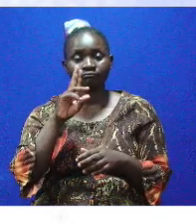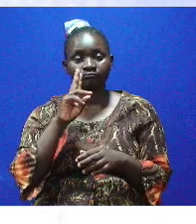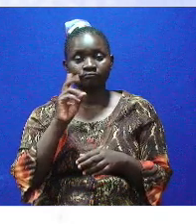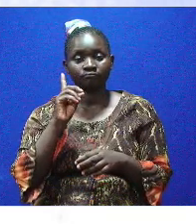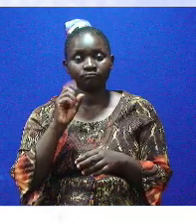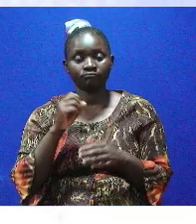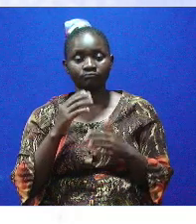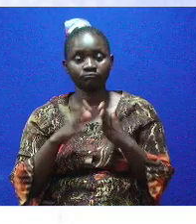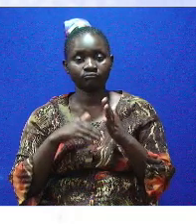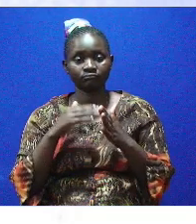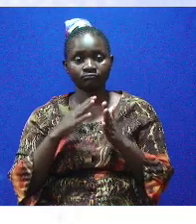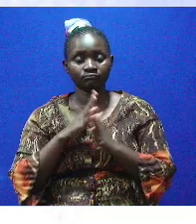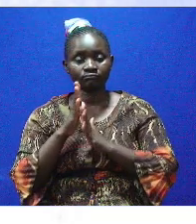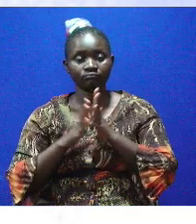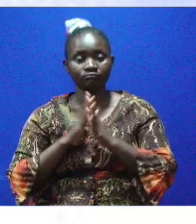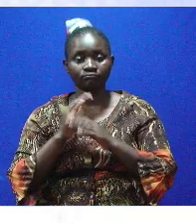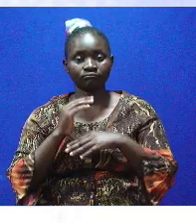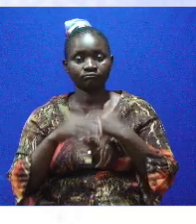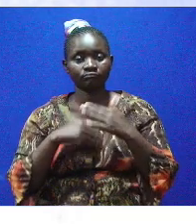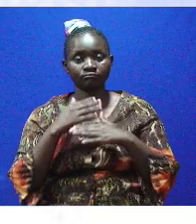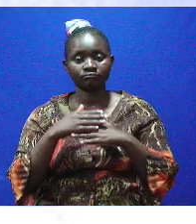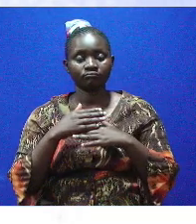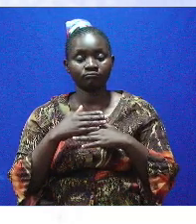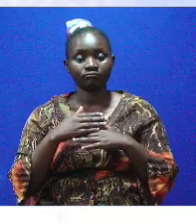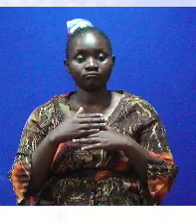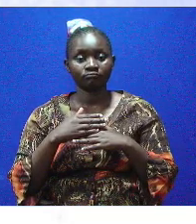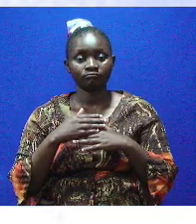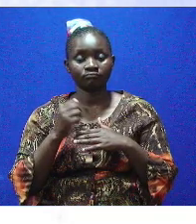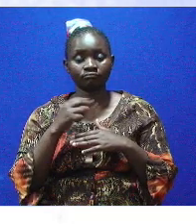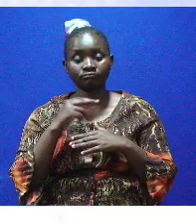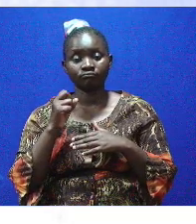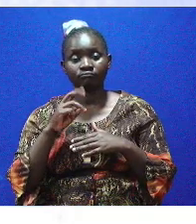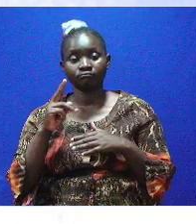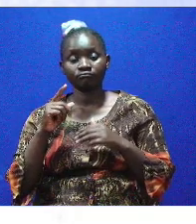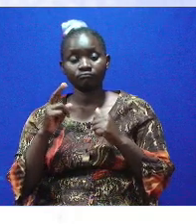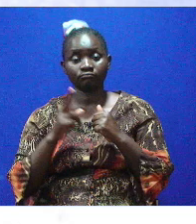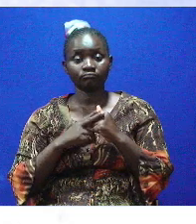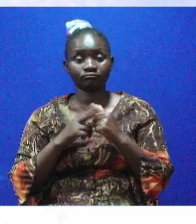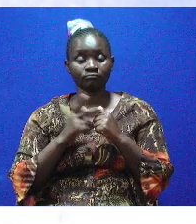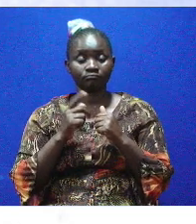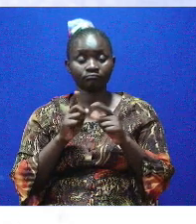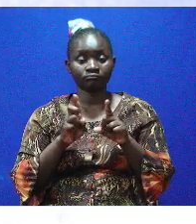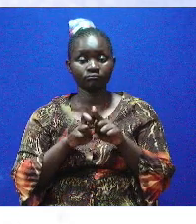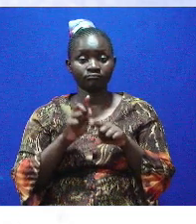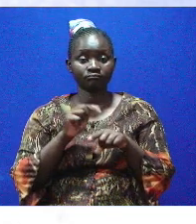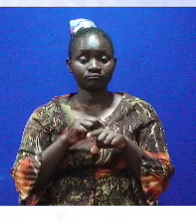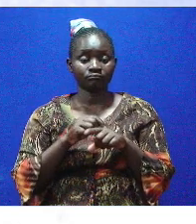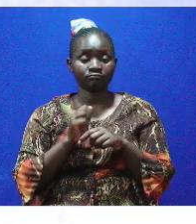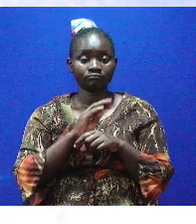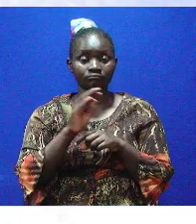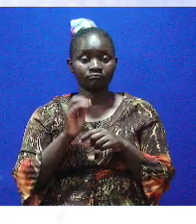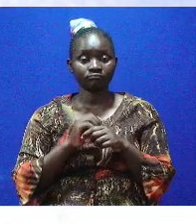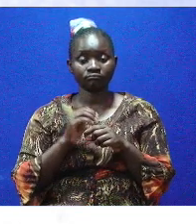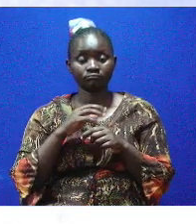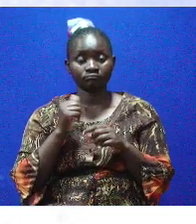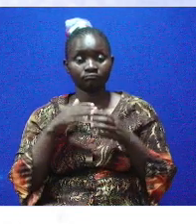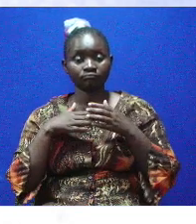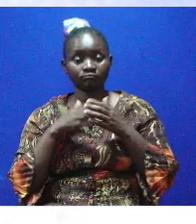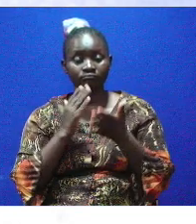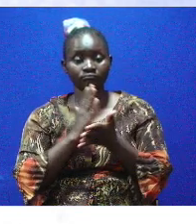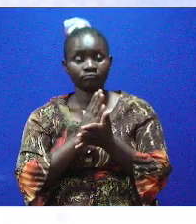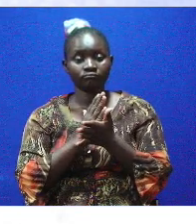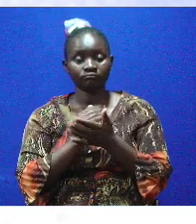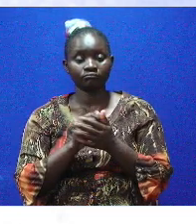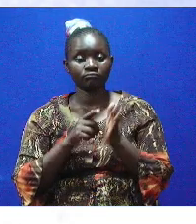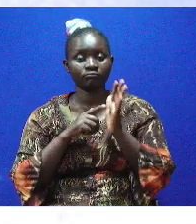nivu suwa bocholi yubo nubu mwaka poichiri vubere na merongebe ne tano nebele kose 2027 niko chinga kia chino na wanya reko Yavara Ivande, Connect Monaco Moscow,